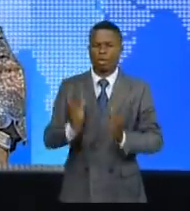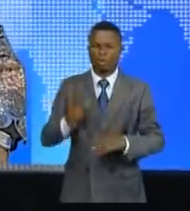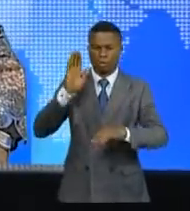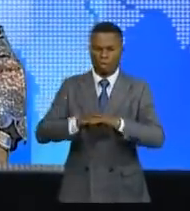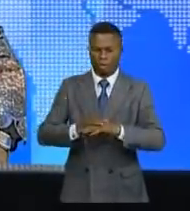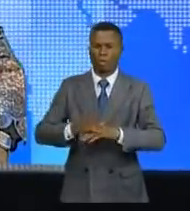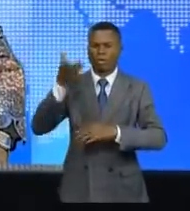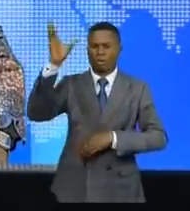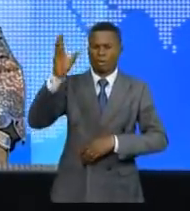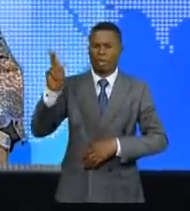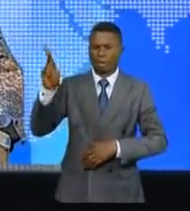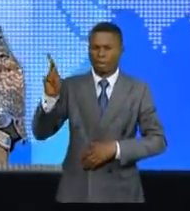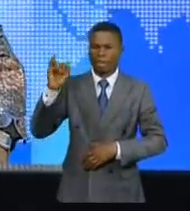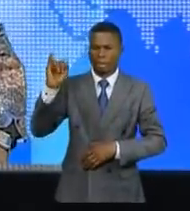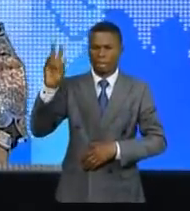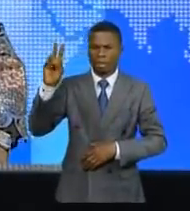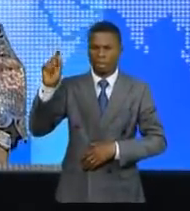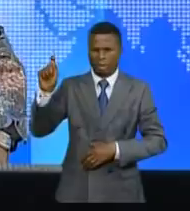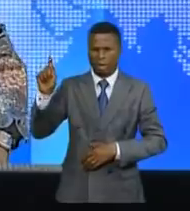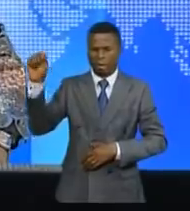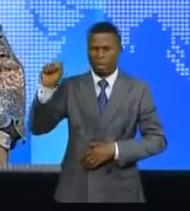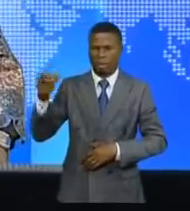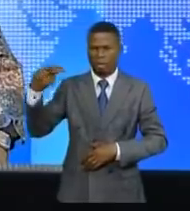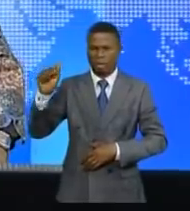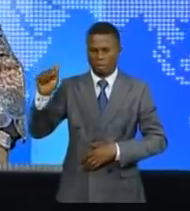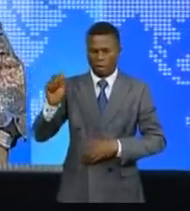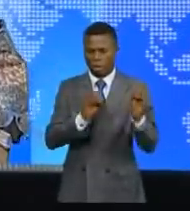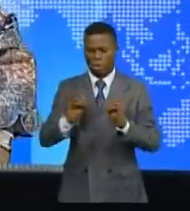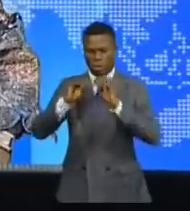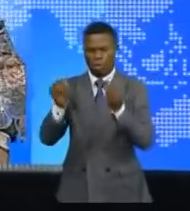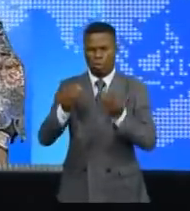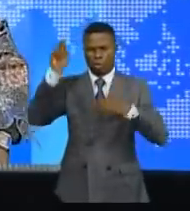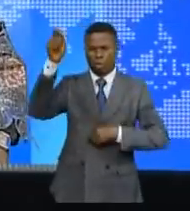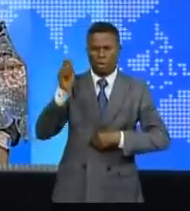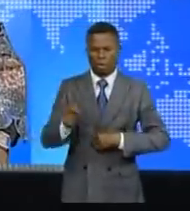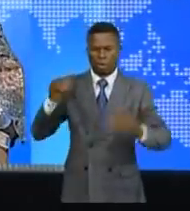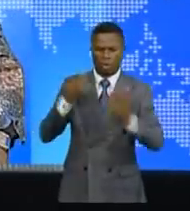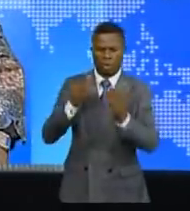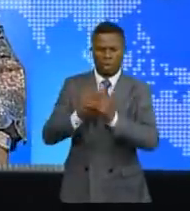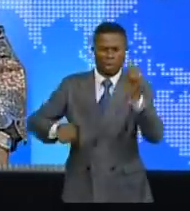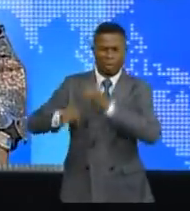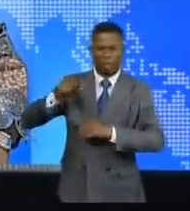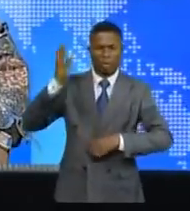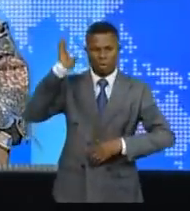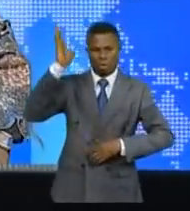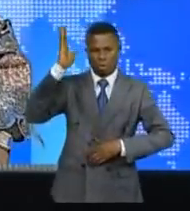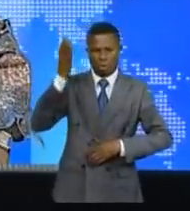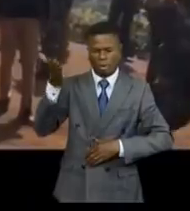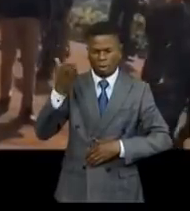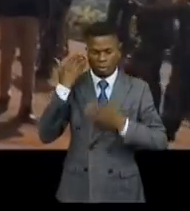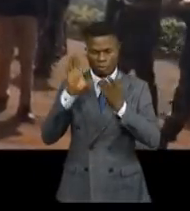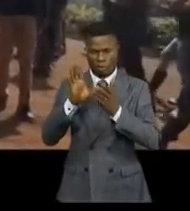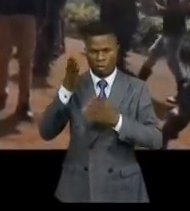les troupes en provision d'une attaque imminente de toutes les forces négatives de la région. Images et